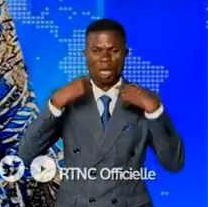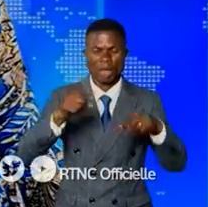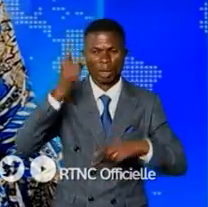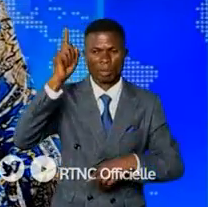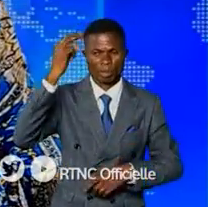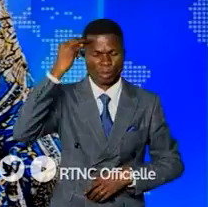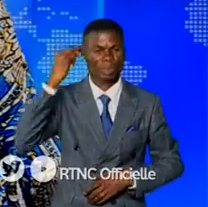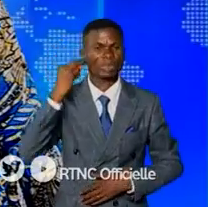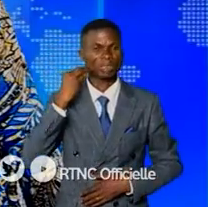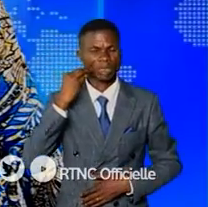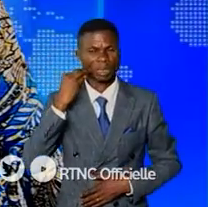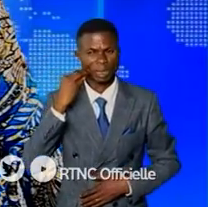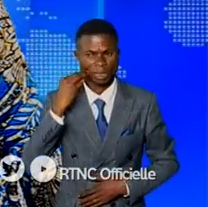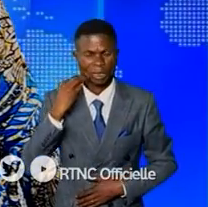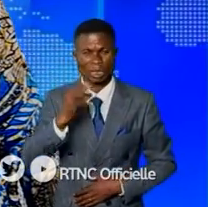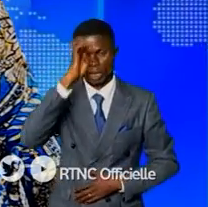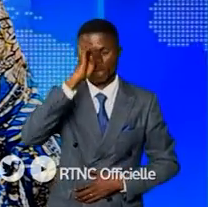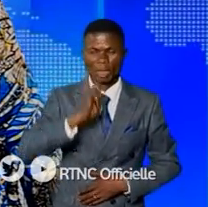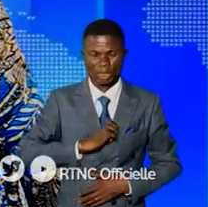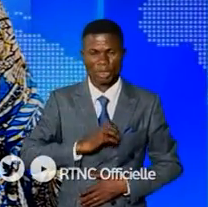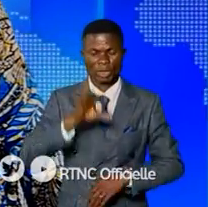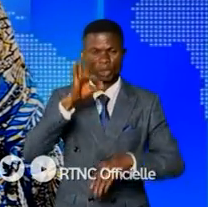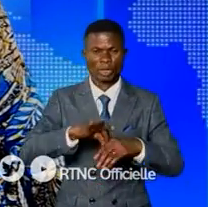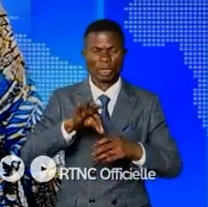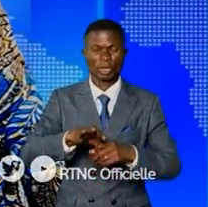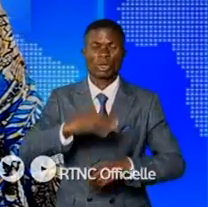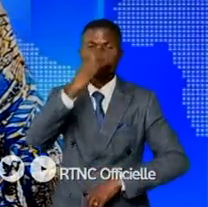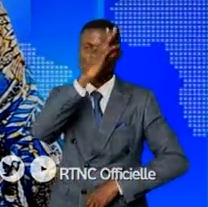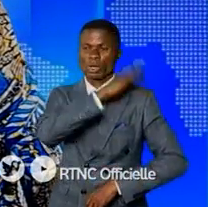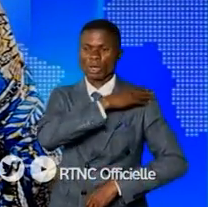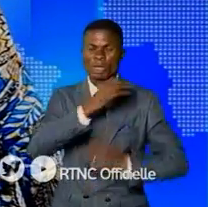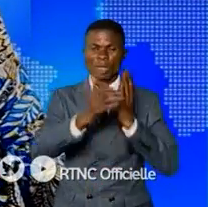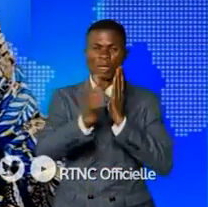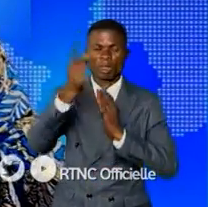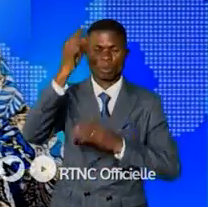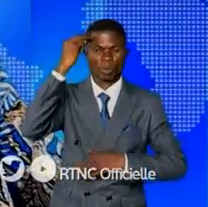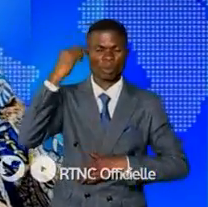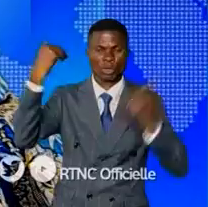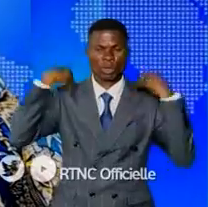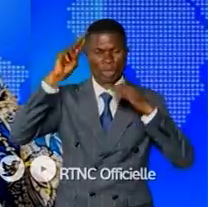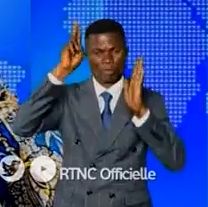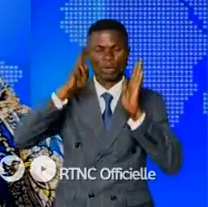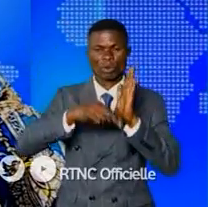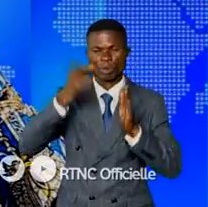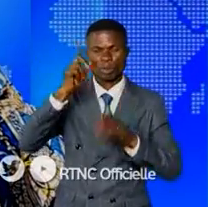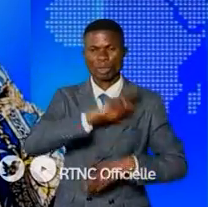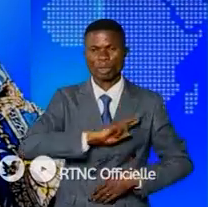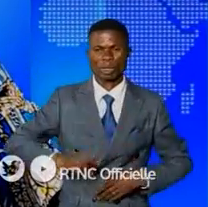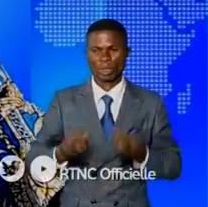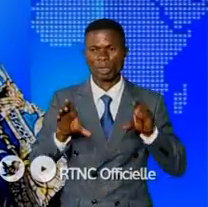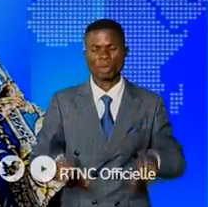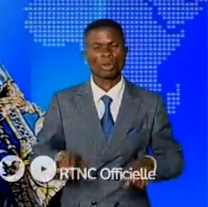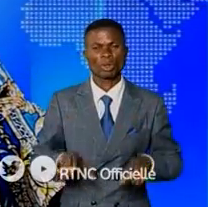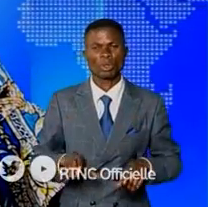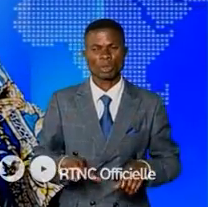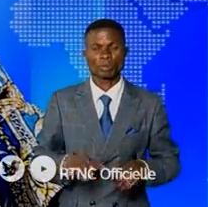Excellence, Monsieur le Premier ministre, Excellence, à l'occasion de votre nomination en qualité de Premier ministre, chef du gouvernement de la République démocratique du